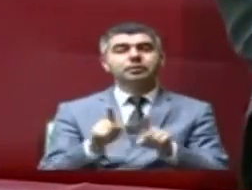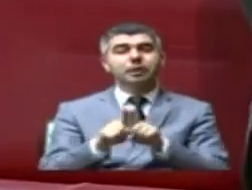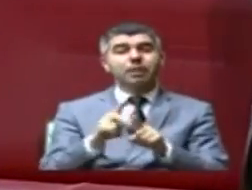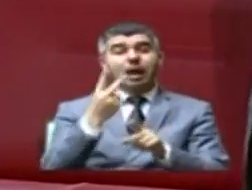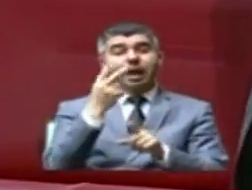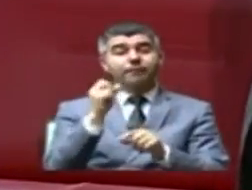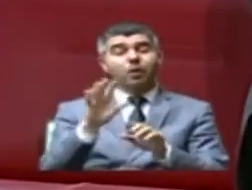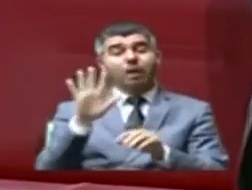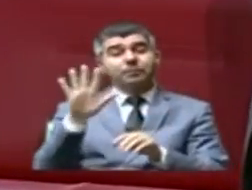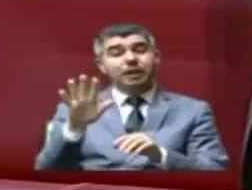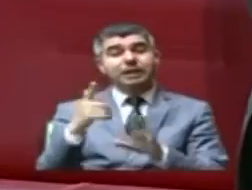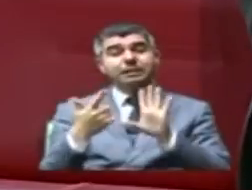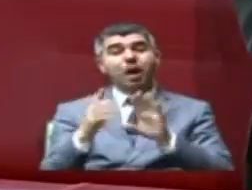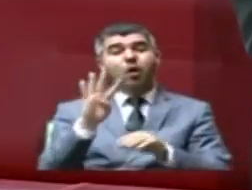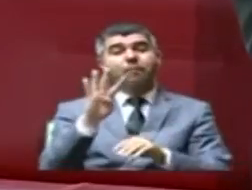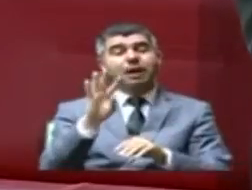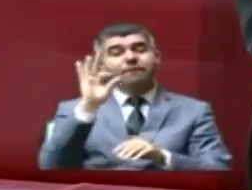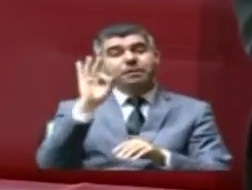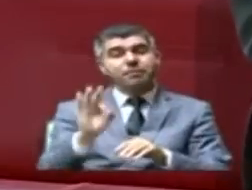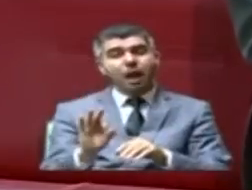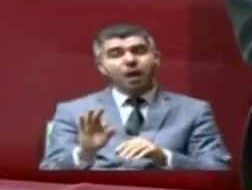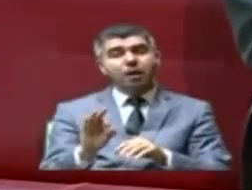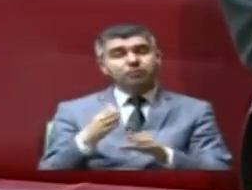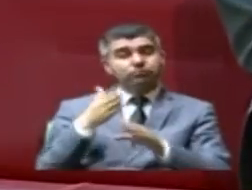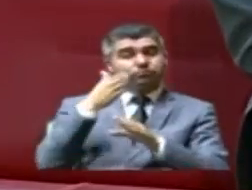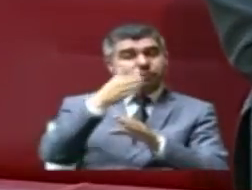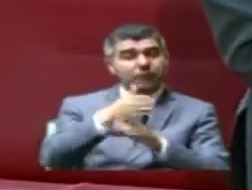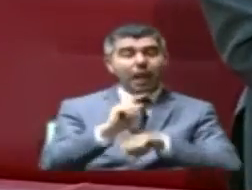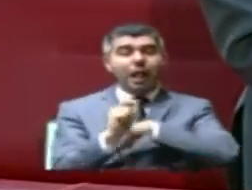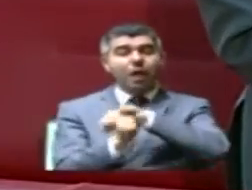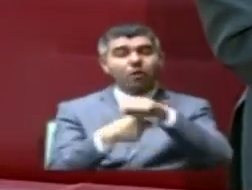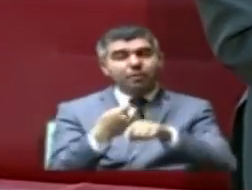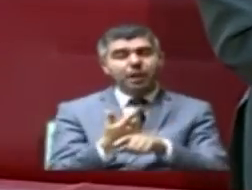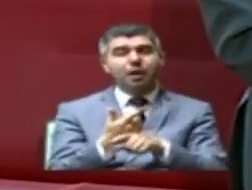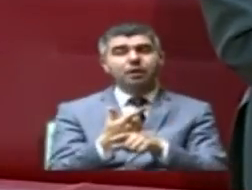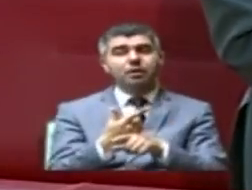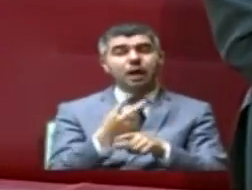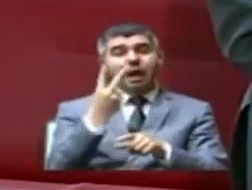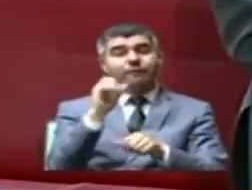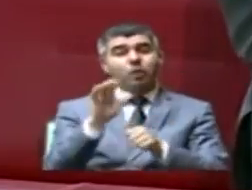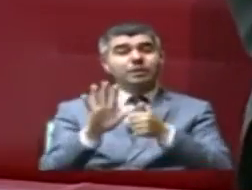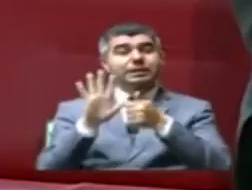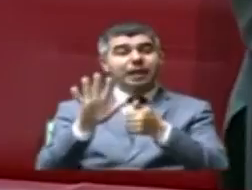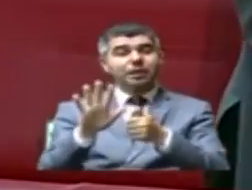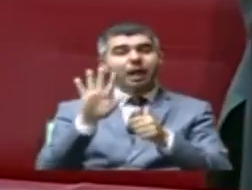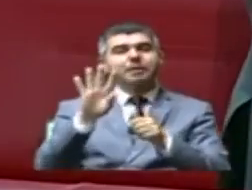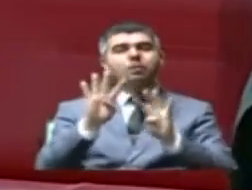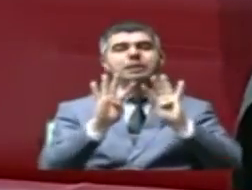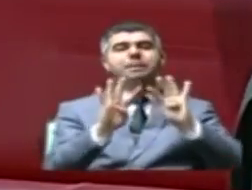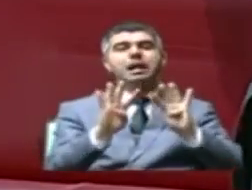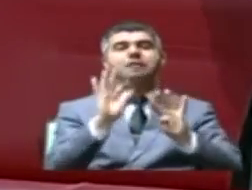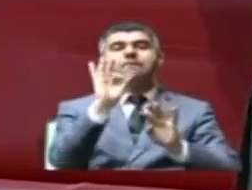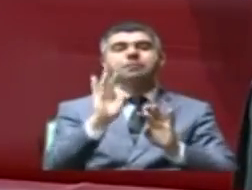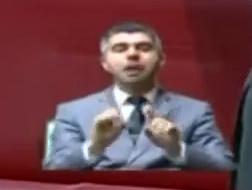2005 47% ديال الولوج الى العالم القروي في الطرق، في 2016 عندنا 85%. هذا